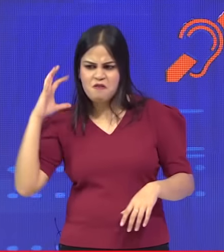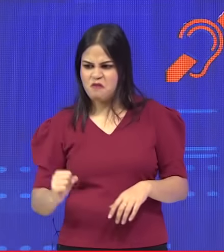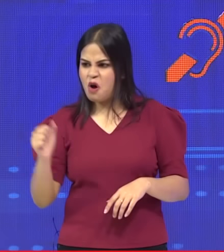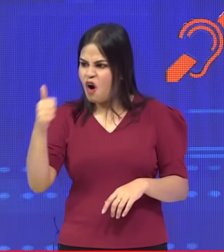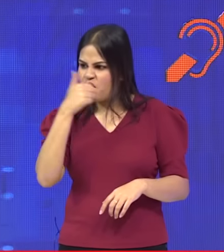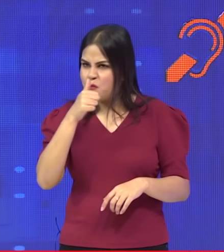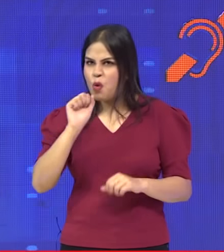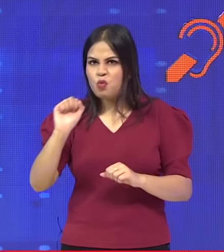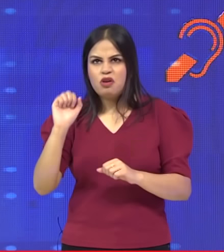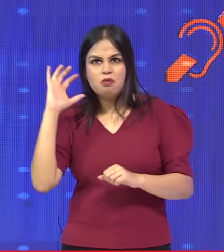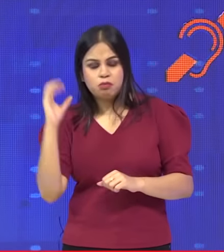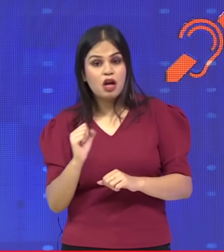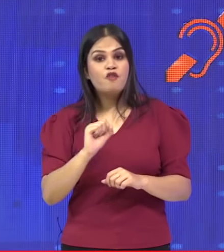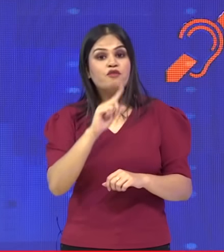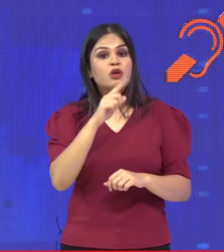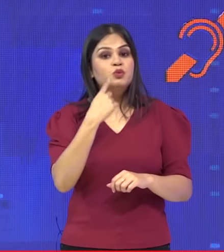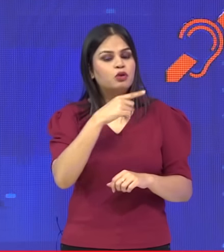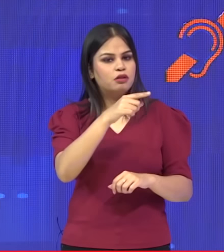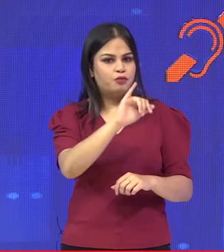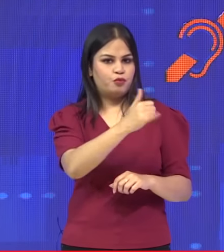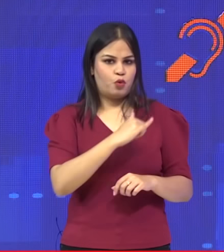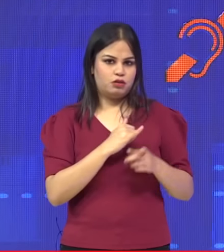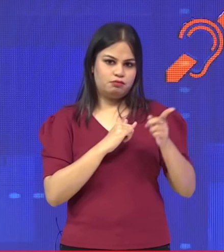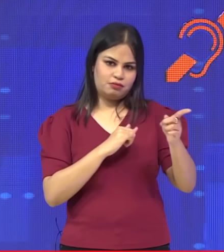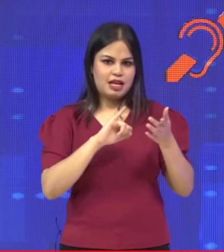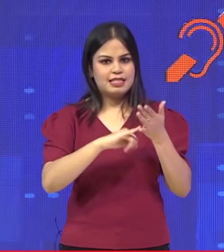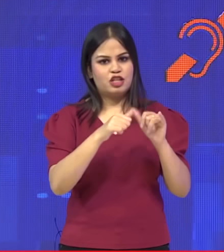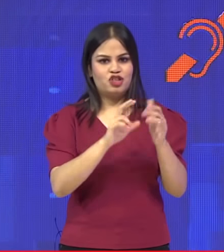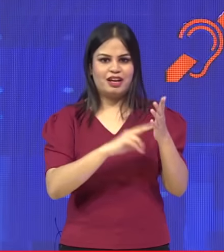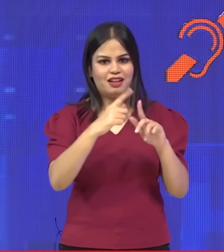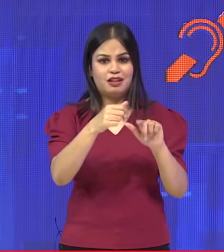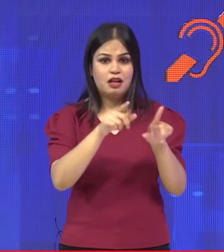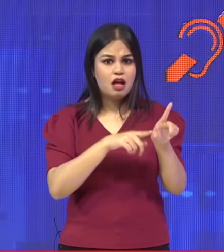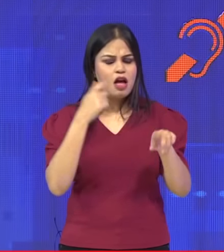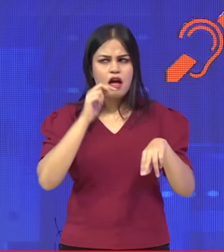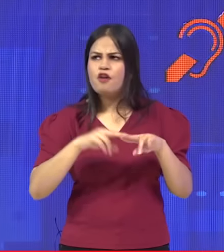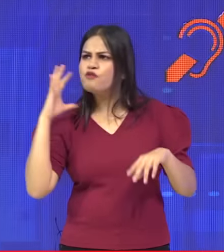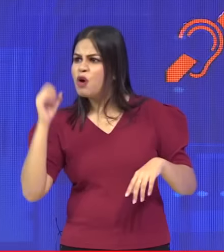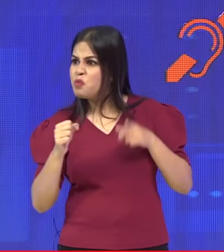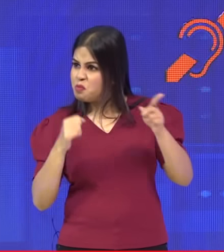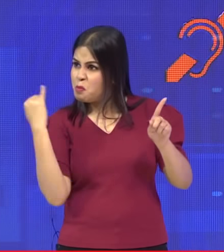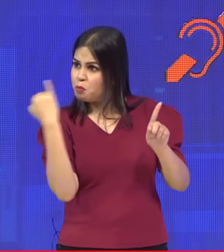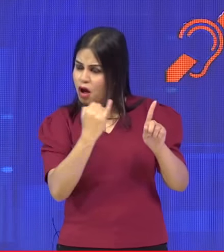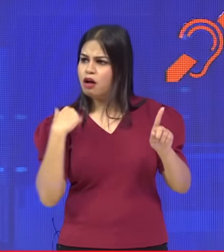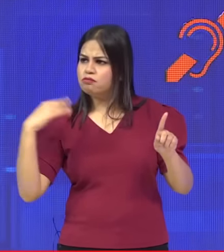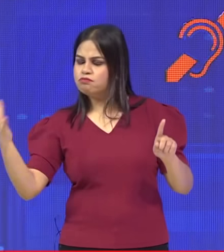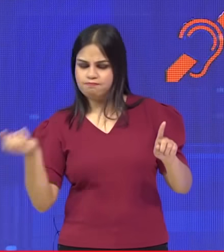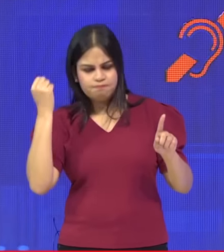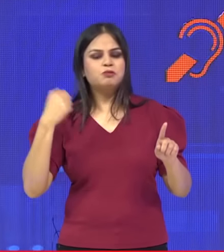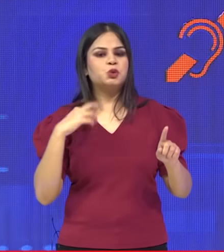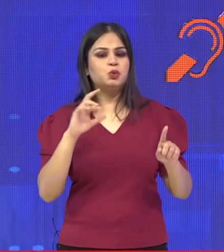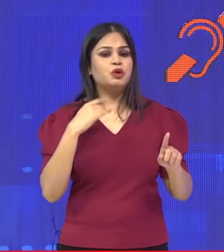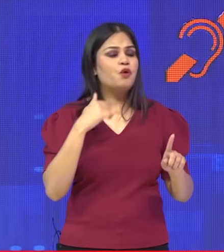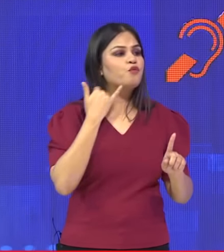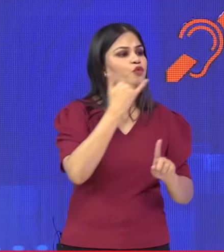बड़े में तो पहले फोन उनका आता है फिर जब जब मैं उनके बड़े में सुनता हूं तो मैं उनको फोन